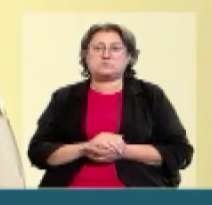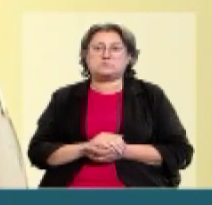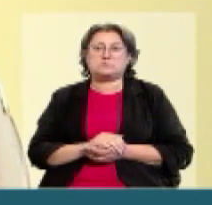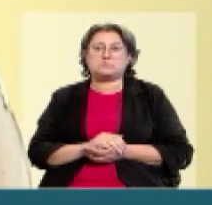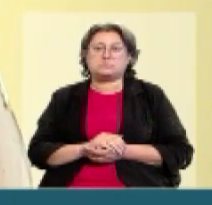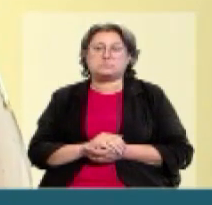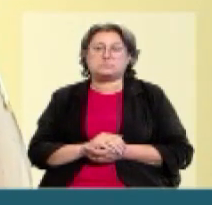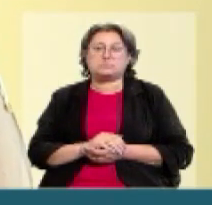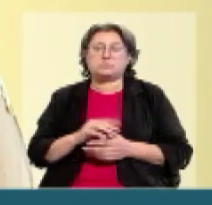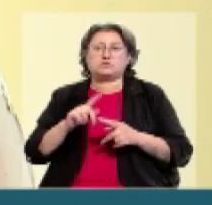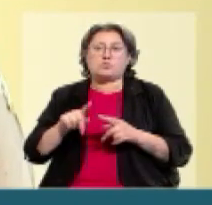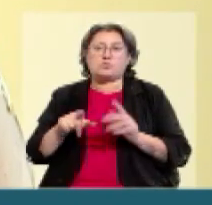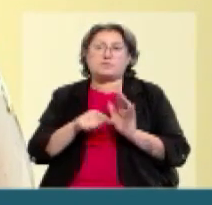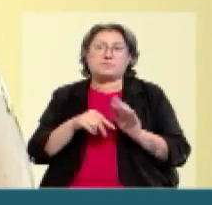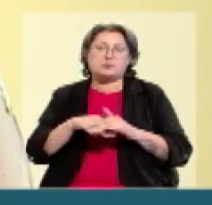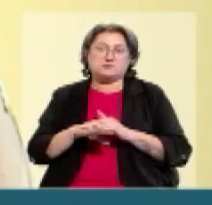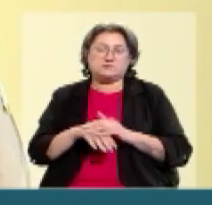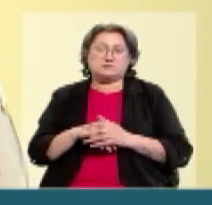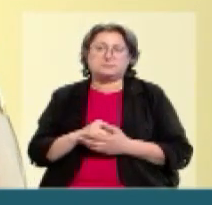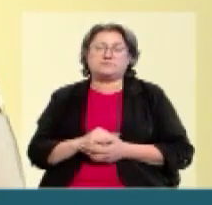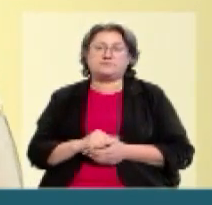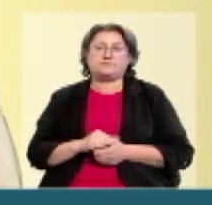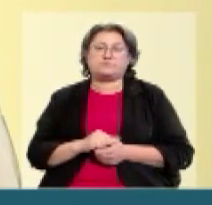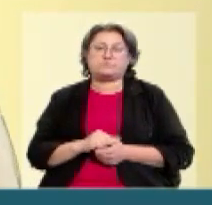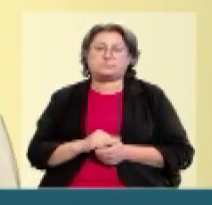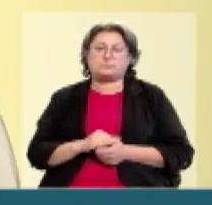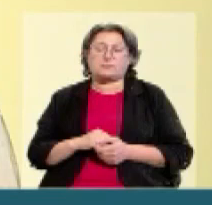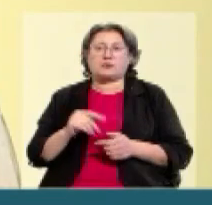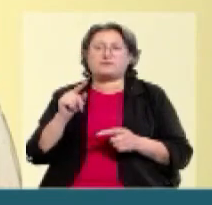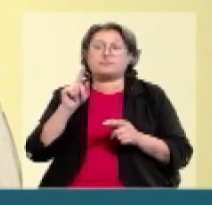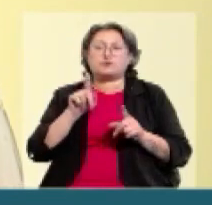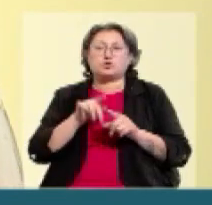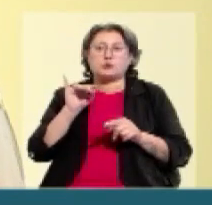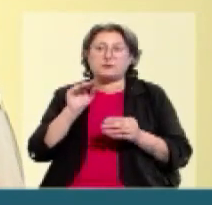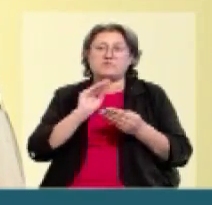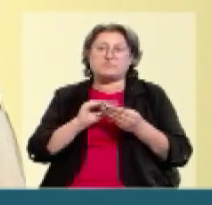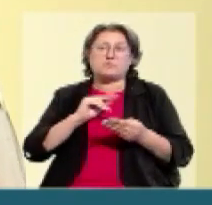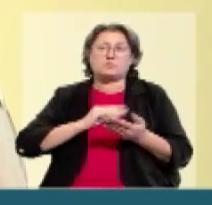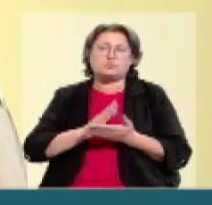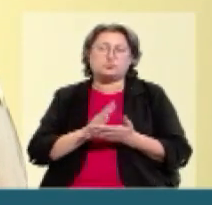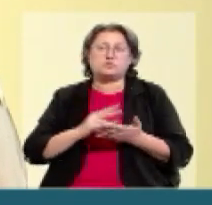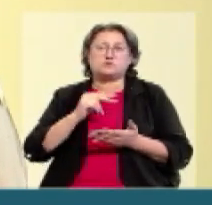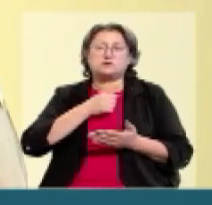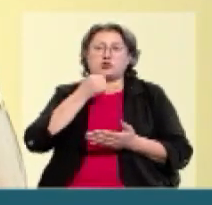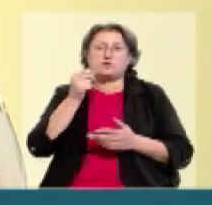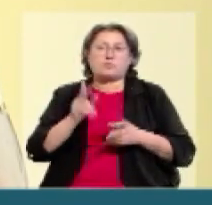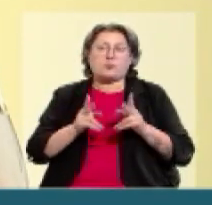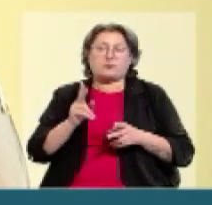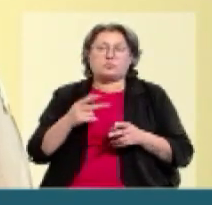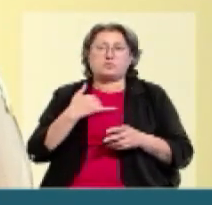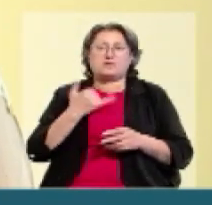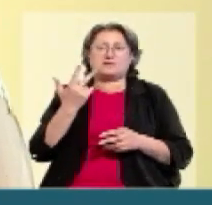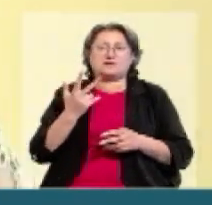істеп жатырмын. Үш қызым бар, үш немерем бар. Өзім